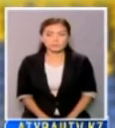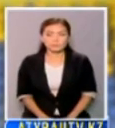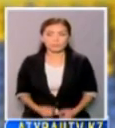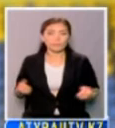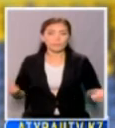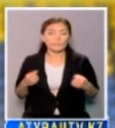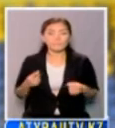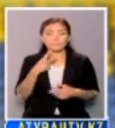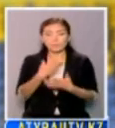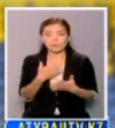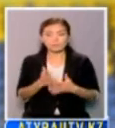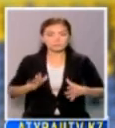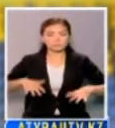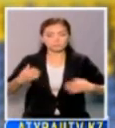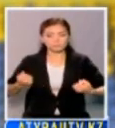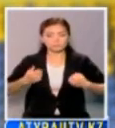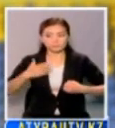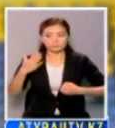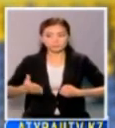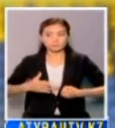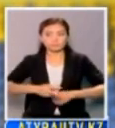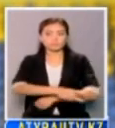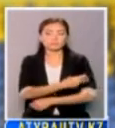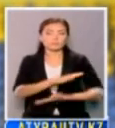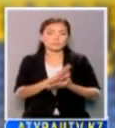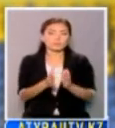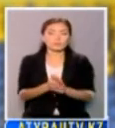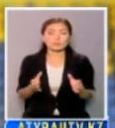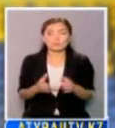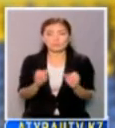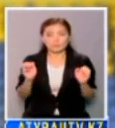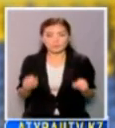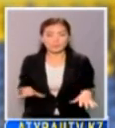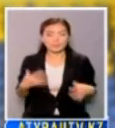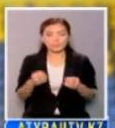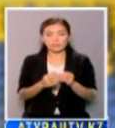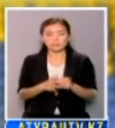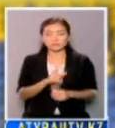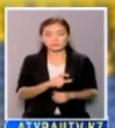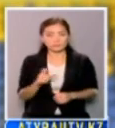Спортивные инструкторы показывают упражнения, согласованные с врачами. В одной группе могут тренироваться